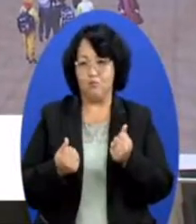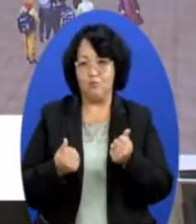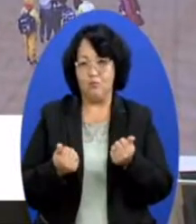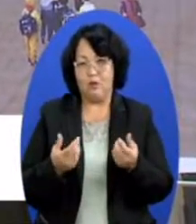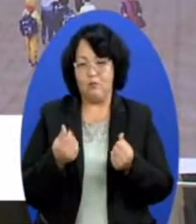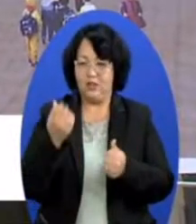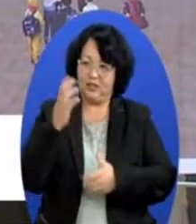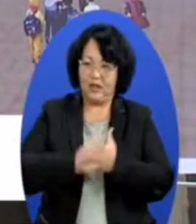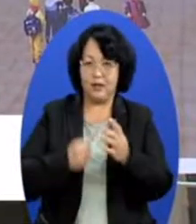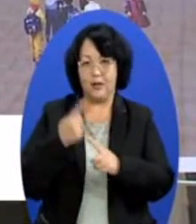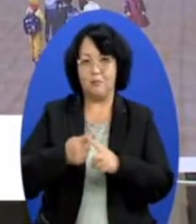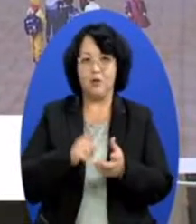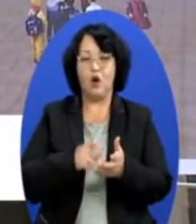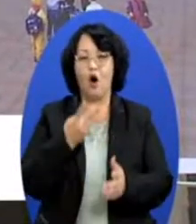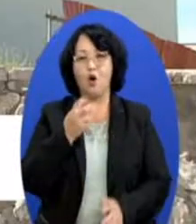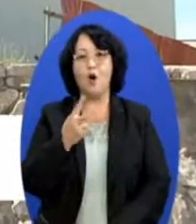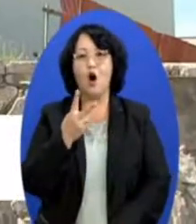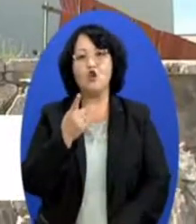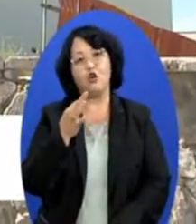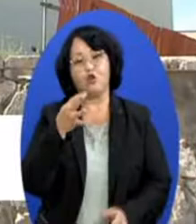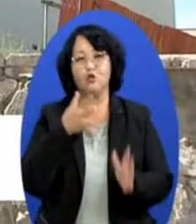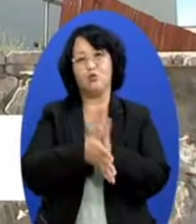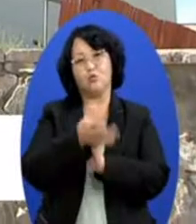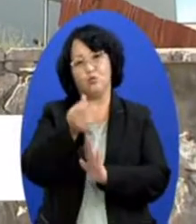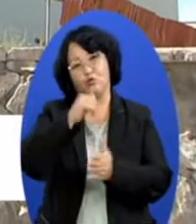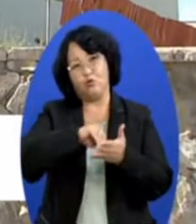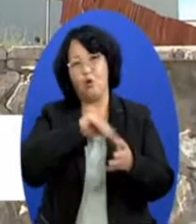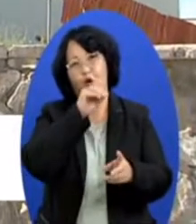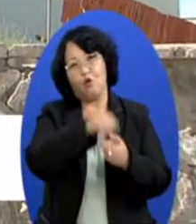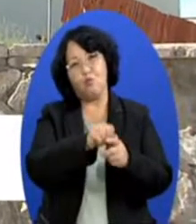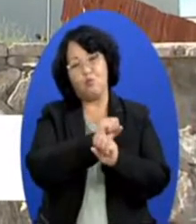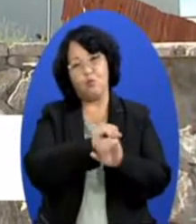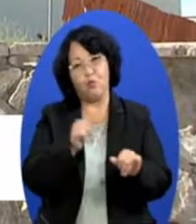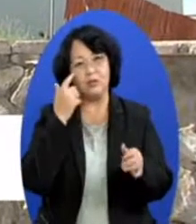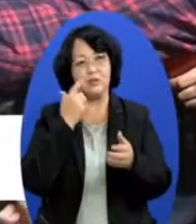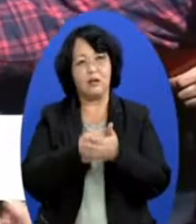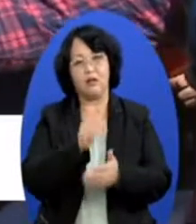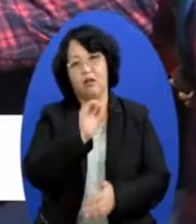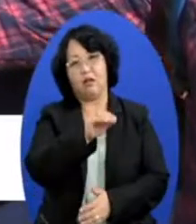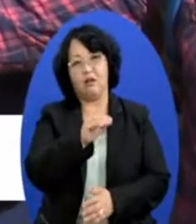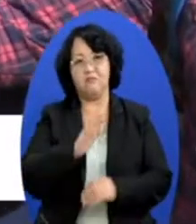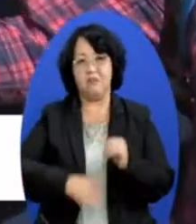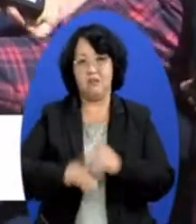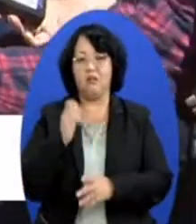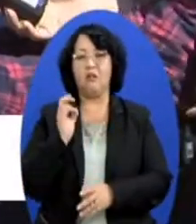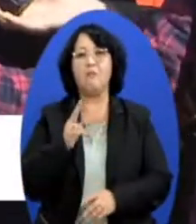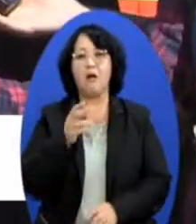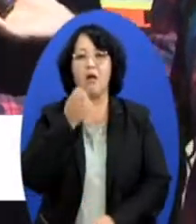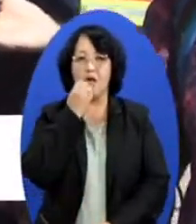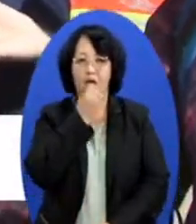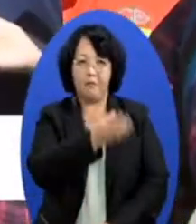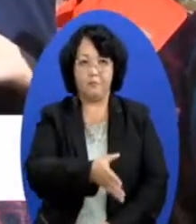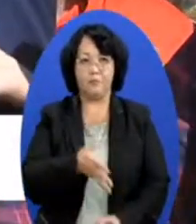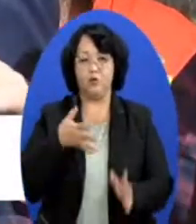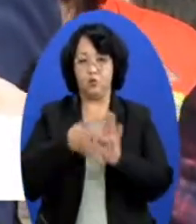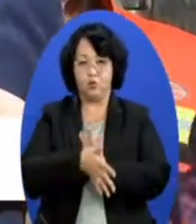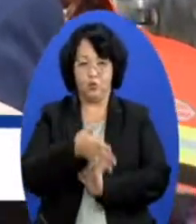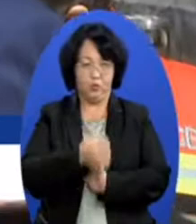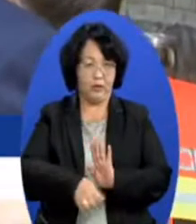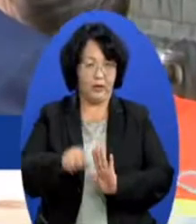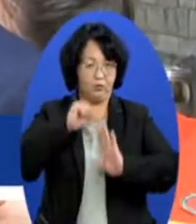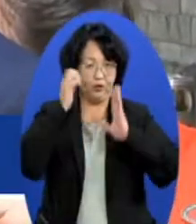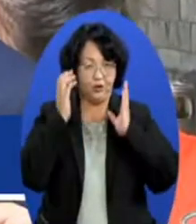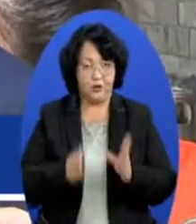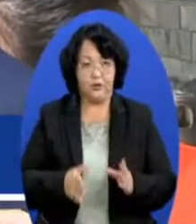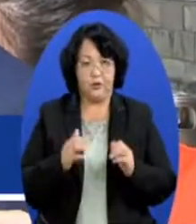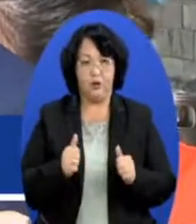байна. Уг хөрөнгийг иргэжлийн төсөвт суулгаж шийдэж өгөхийг тендер шалгарсан компани зүгээс хүсэж байгаа юм байна. Мөнгөний асуудлын шийдэгч хүн бид нэр 2